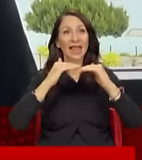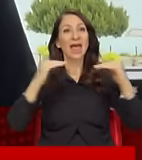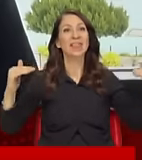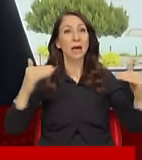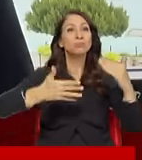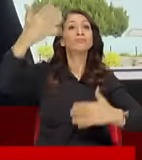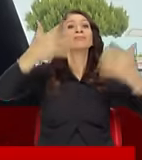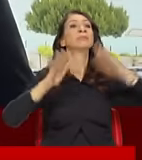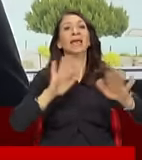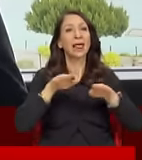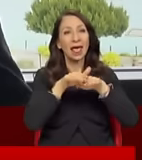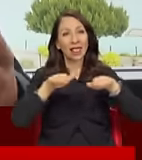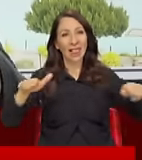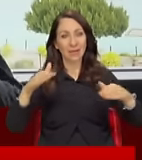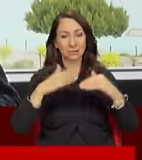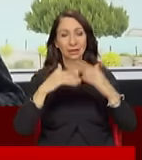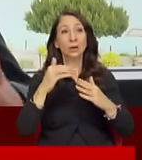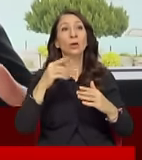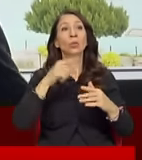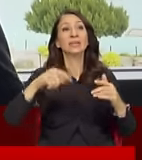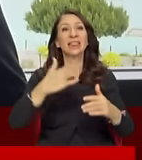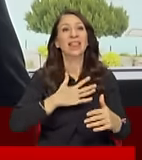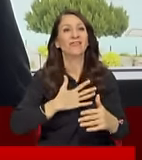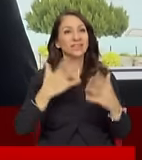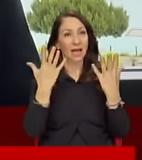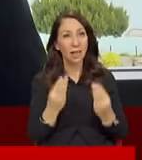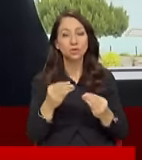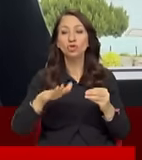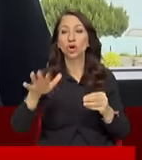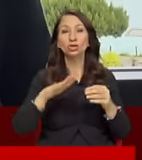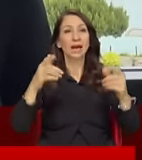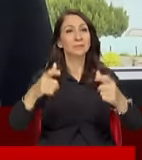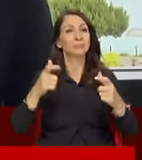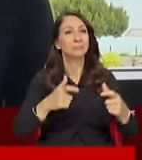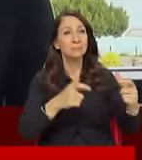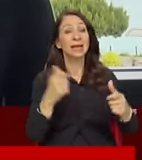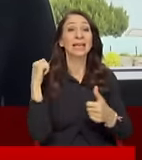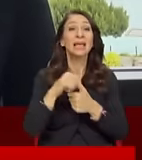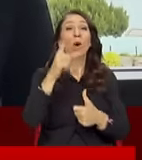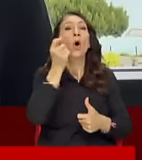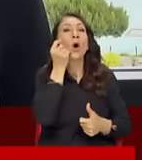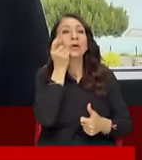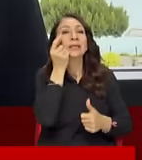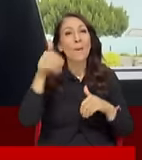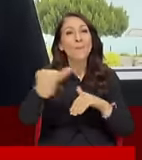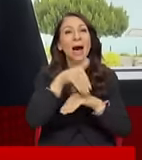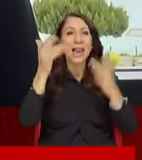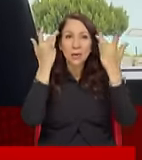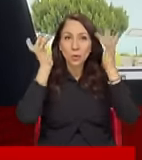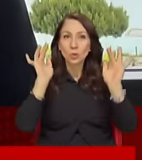mimariyle kullanacağız. Ve Çukurova nefes alan, sosyal donatıları olan, yeniden o özlediğimiz mahalle